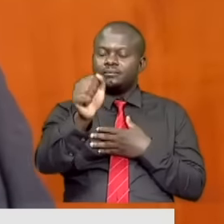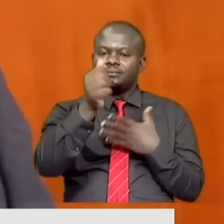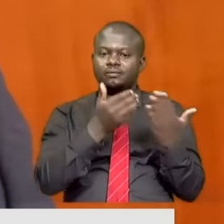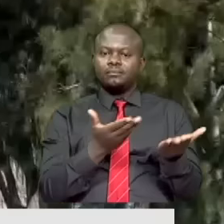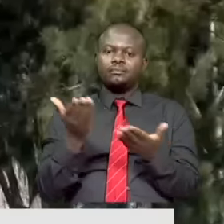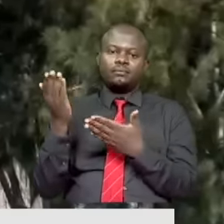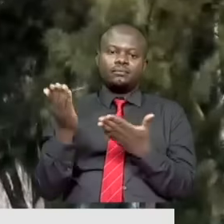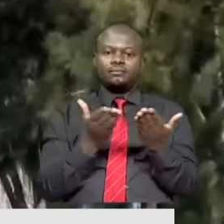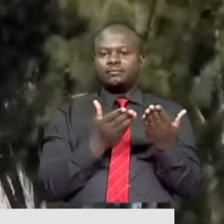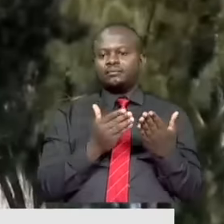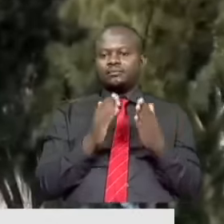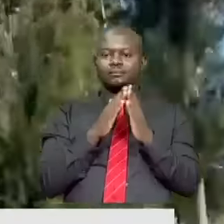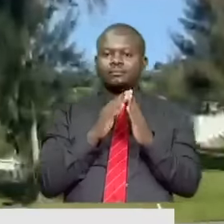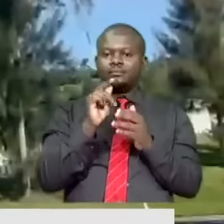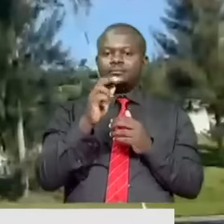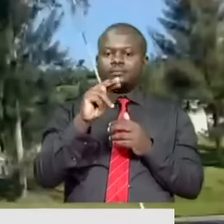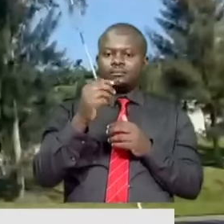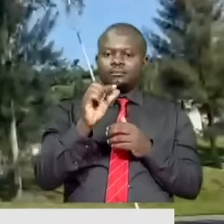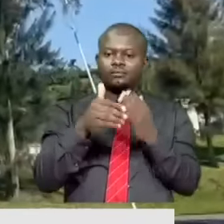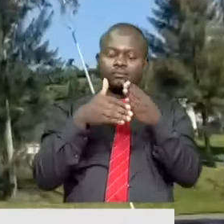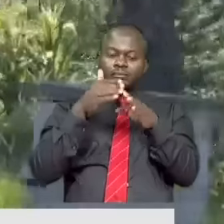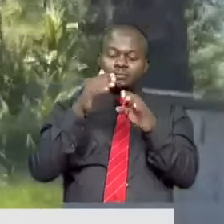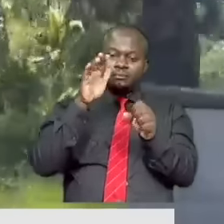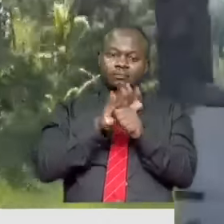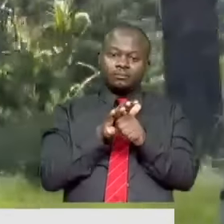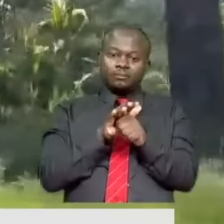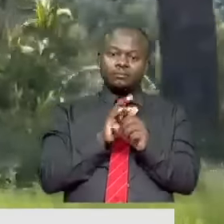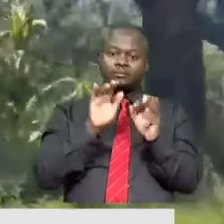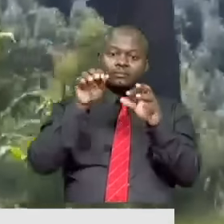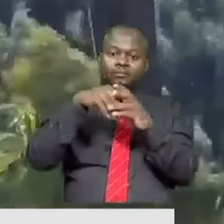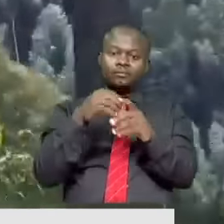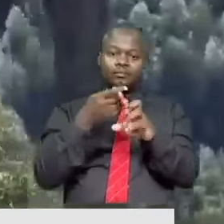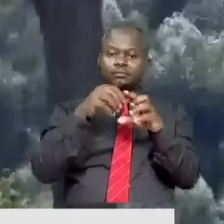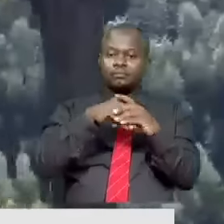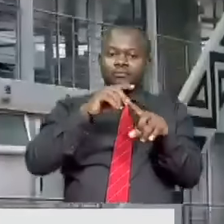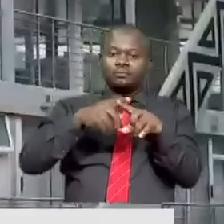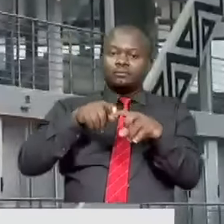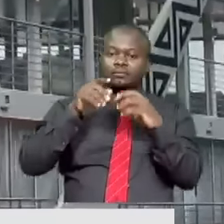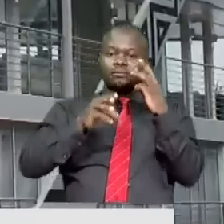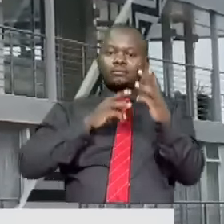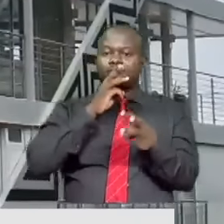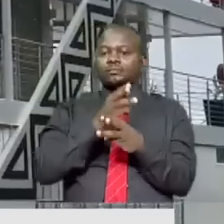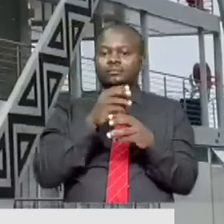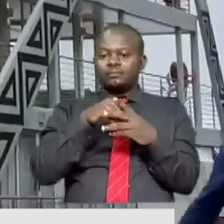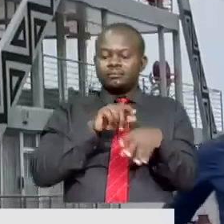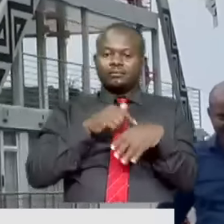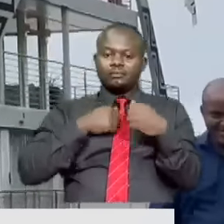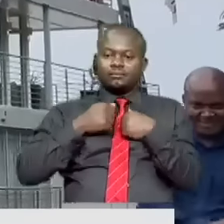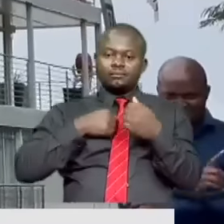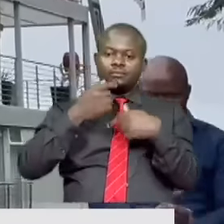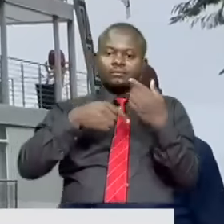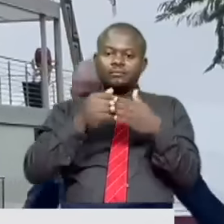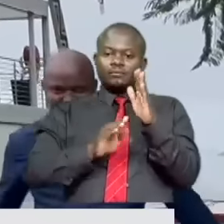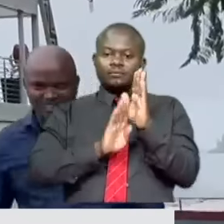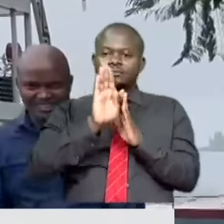turabakira rero turi umujyi wa Karongi uri kwiyubakanwa mu cyarugendo bakawuyoboka baturutse imihanda yose y'isi mu gihe u Rwanda rukataje mu